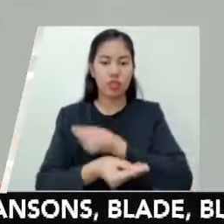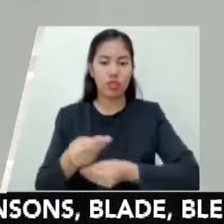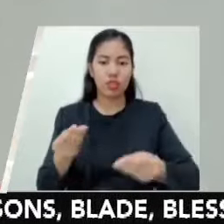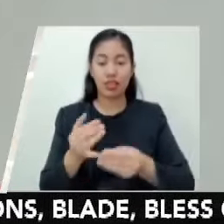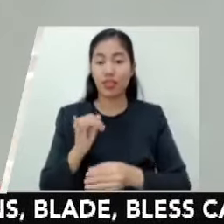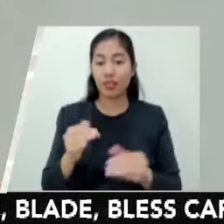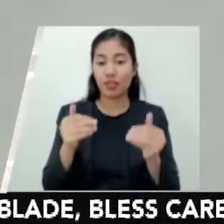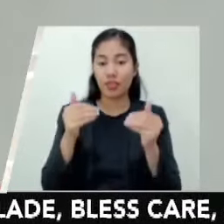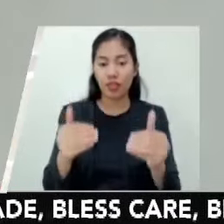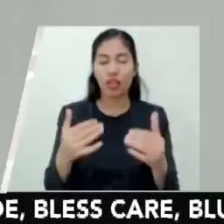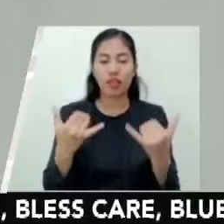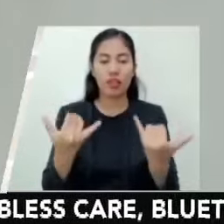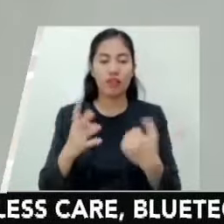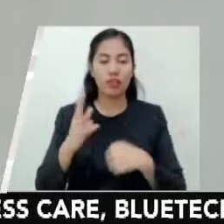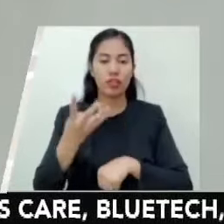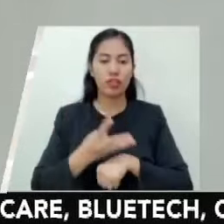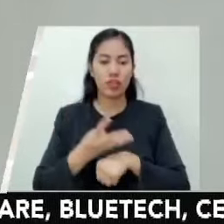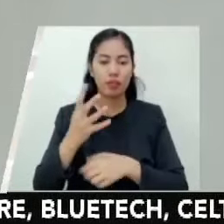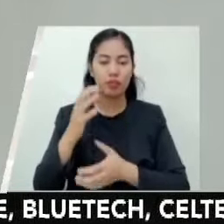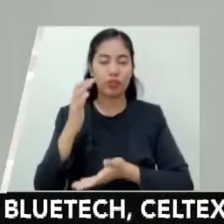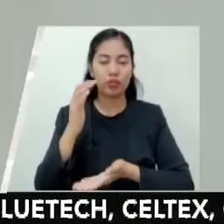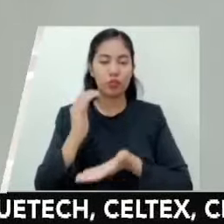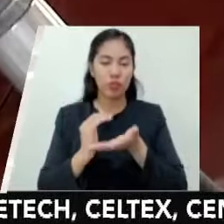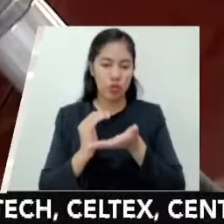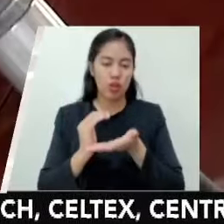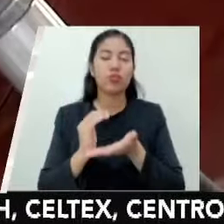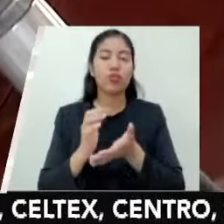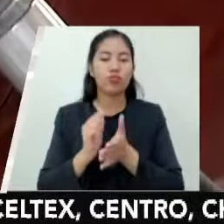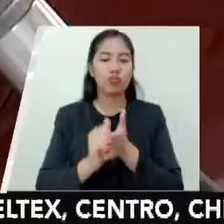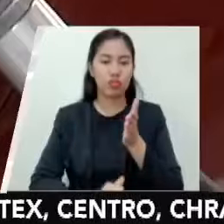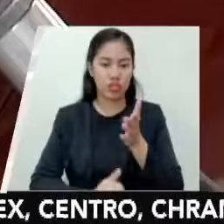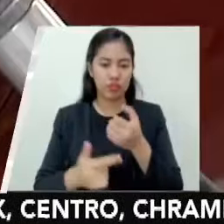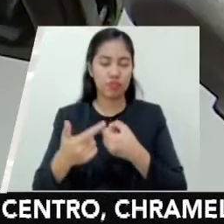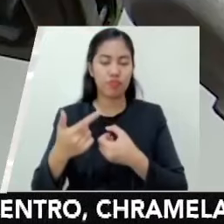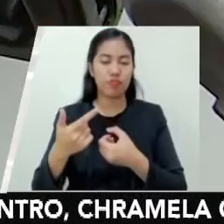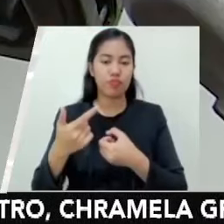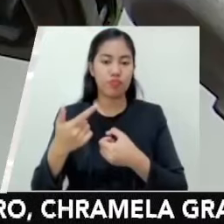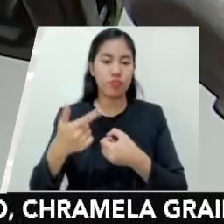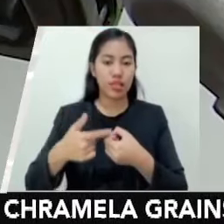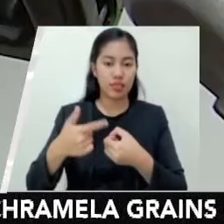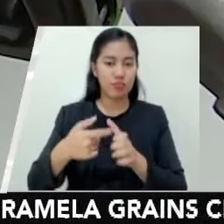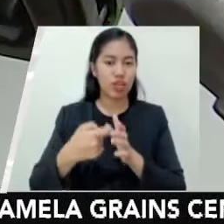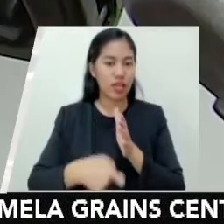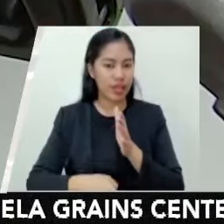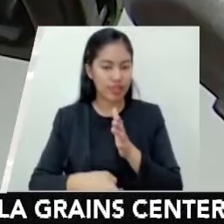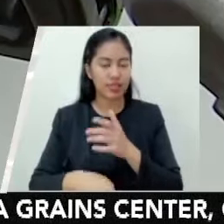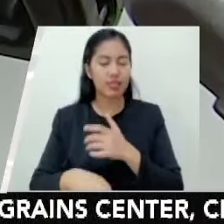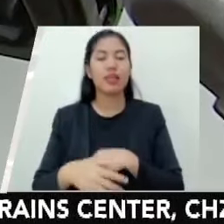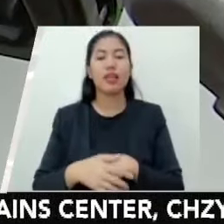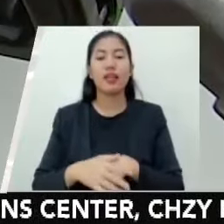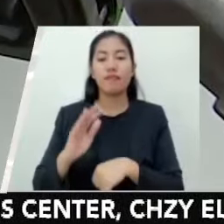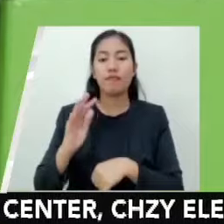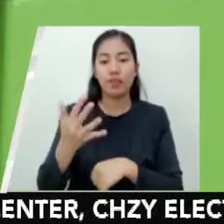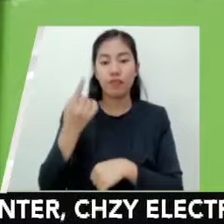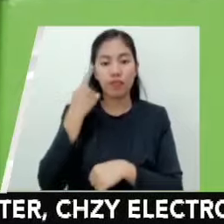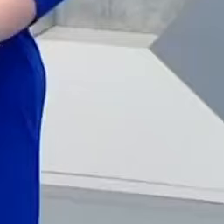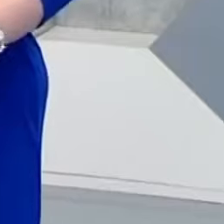ika-apat na rollback sa gasolina, habang ikalimang rollback naman sa diesel at kerosene.